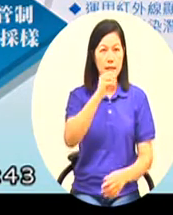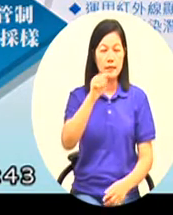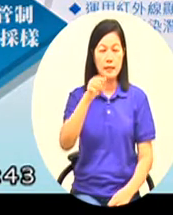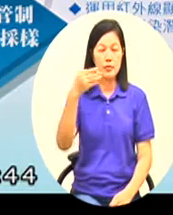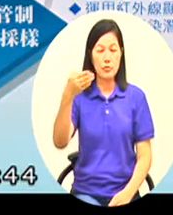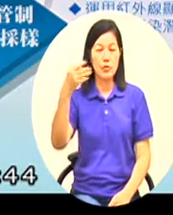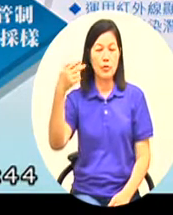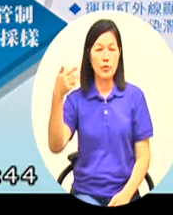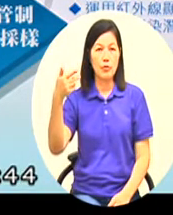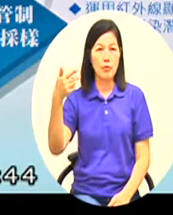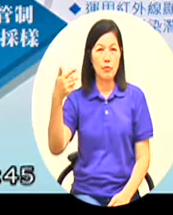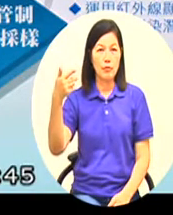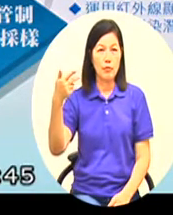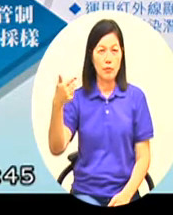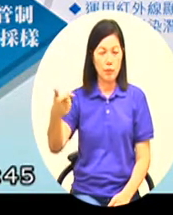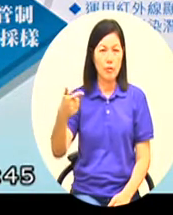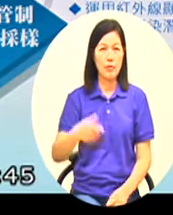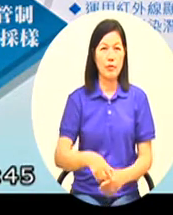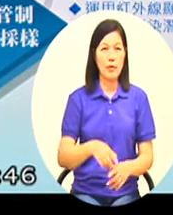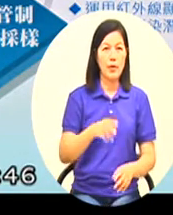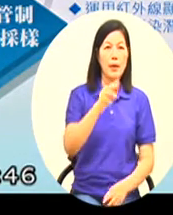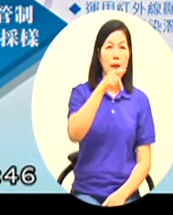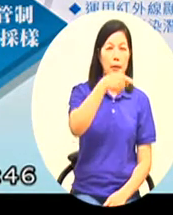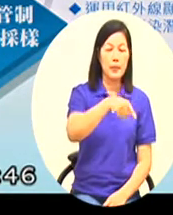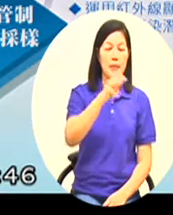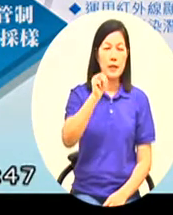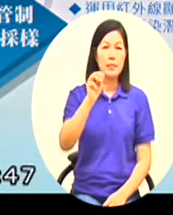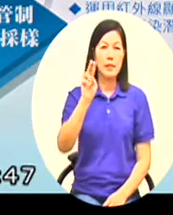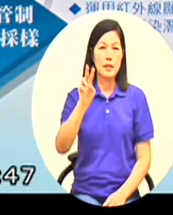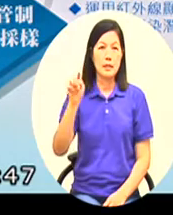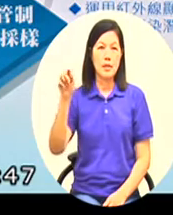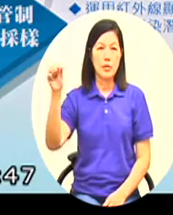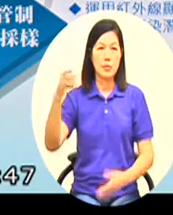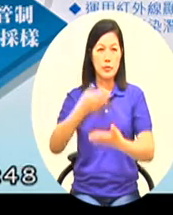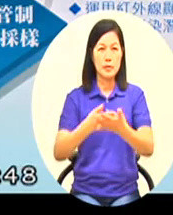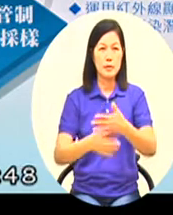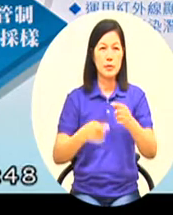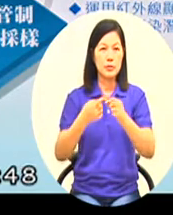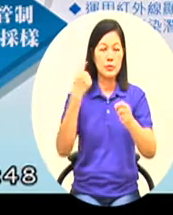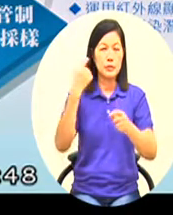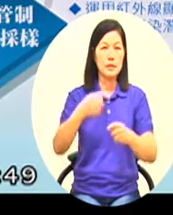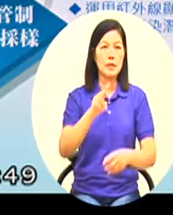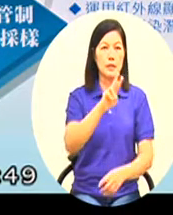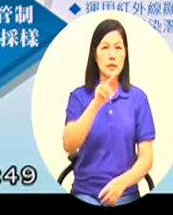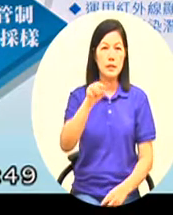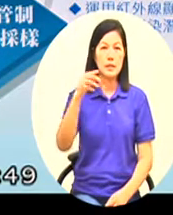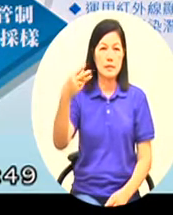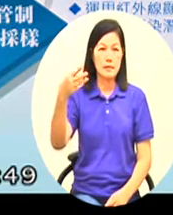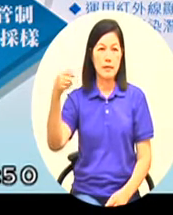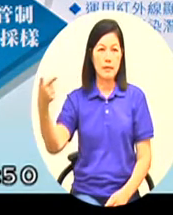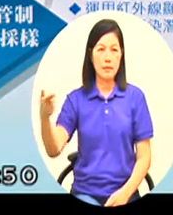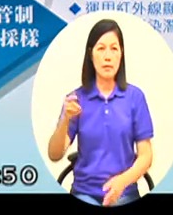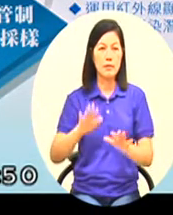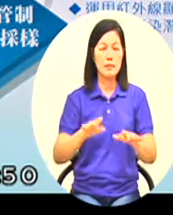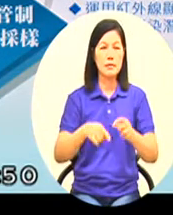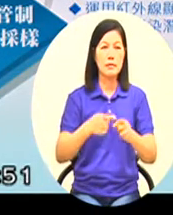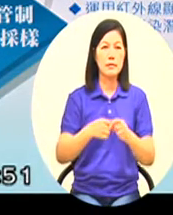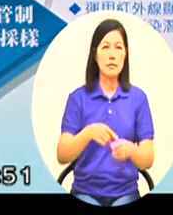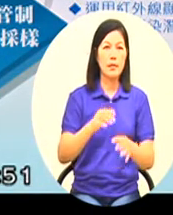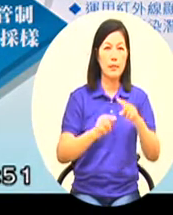0.96%，PM2.5 的浓度从32.3毫克降到去年的25.36，一直到今年1到9月平均